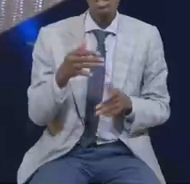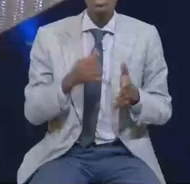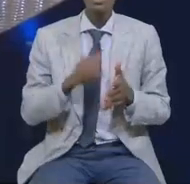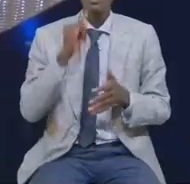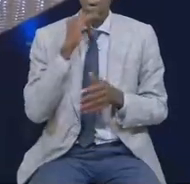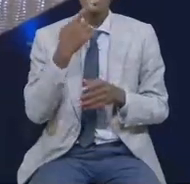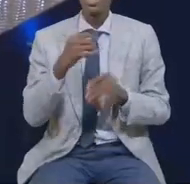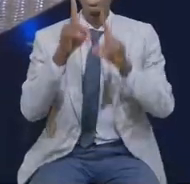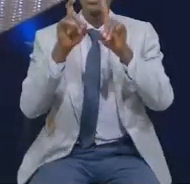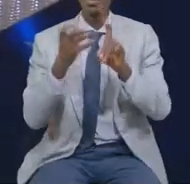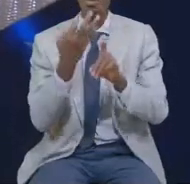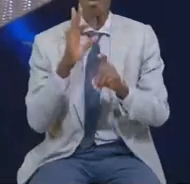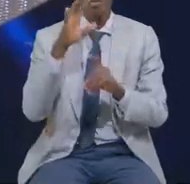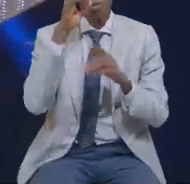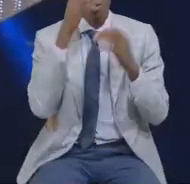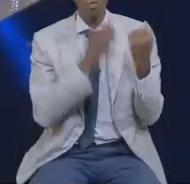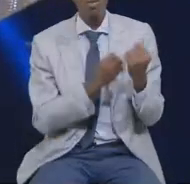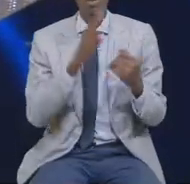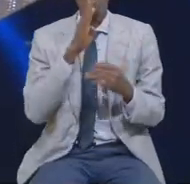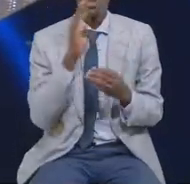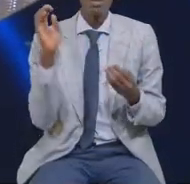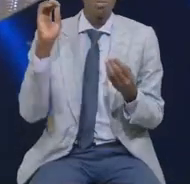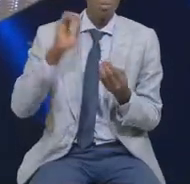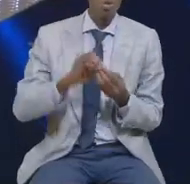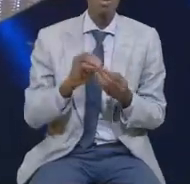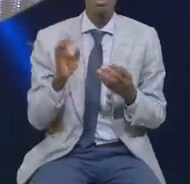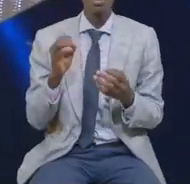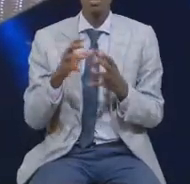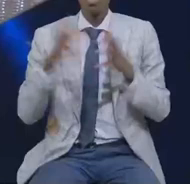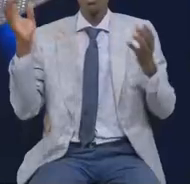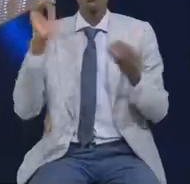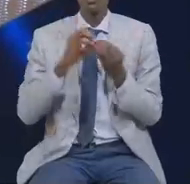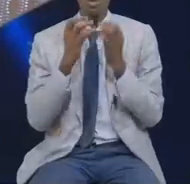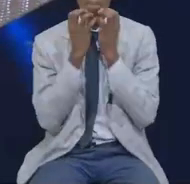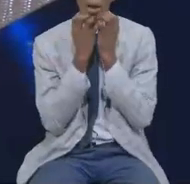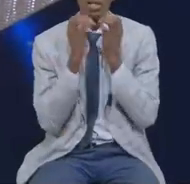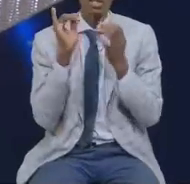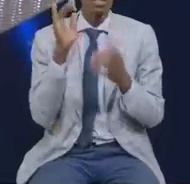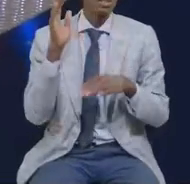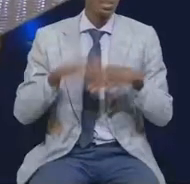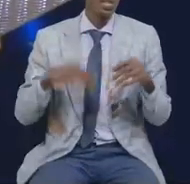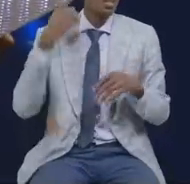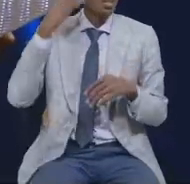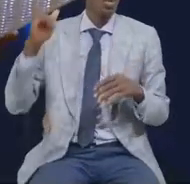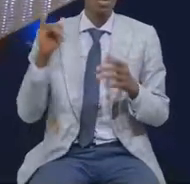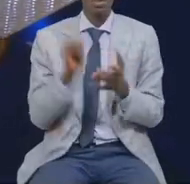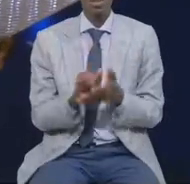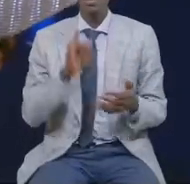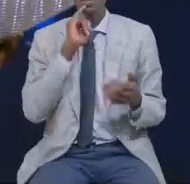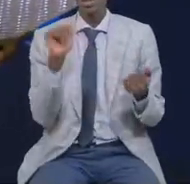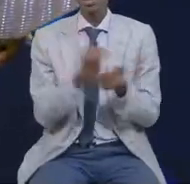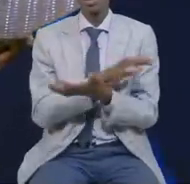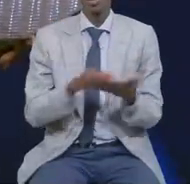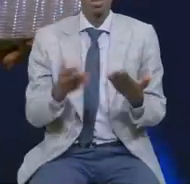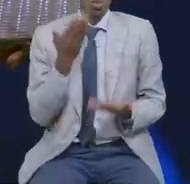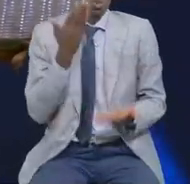votre foi, afin que l'épreuve de votre foi, plus précieuse que l'or périssable, qui cependant est éprouvée